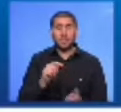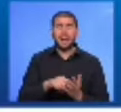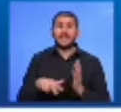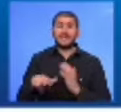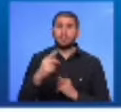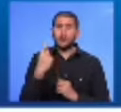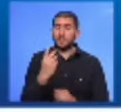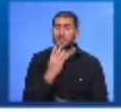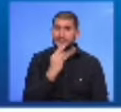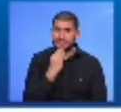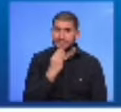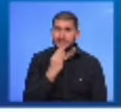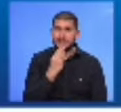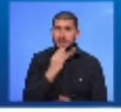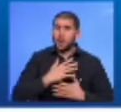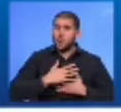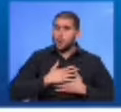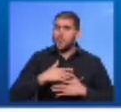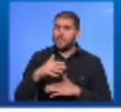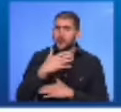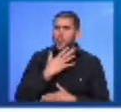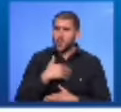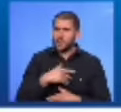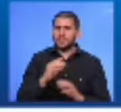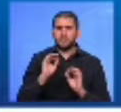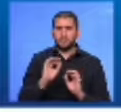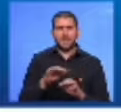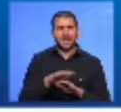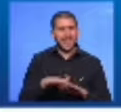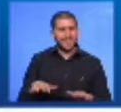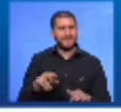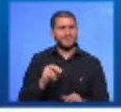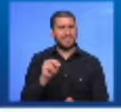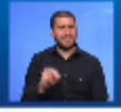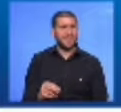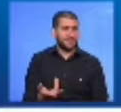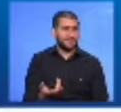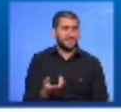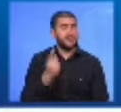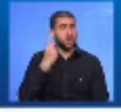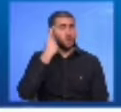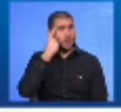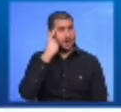ישראל אוהב את המדינה, הוא רוצה את המדינה למען הילדים והנכדים, ויודע